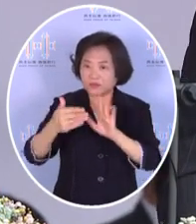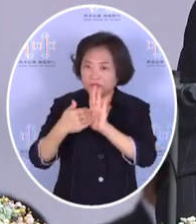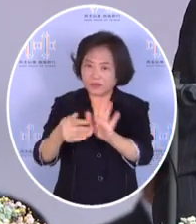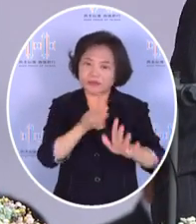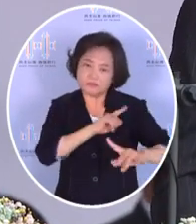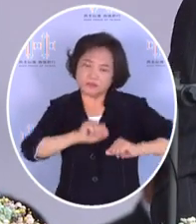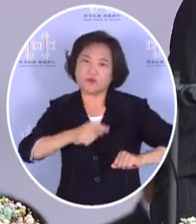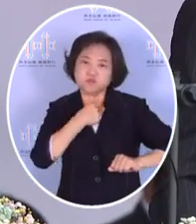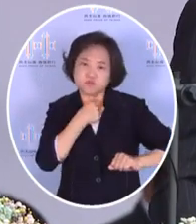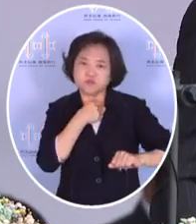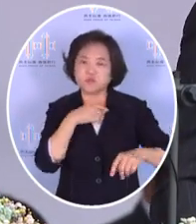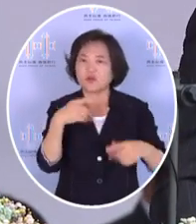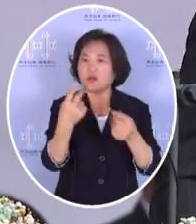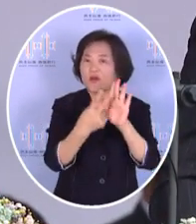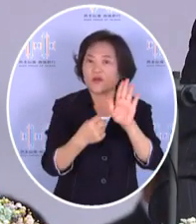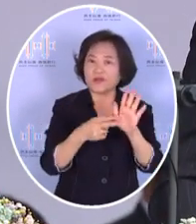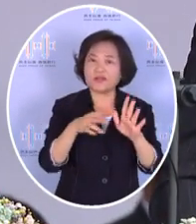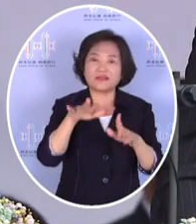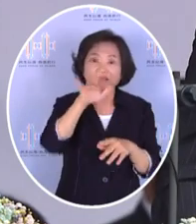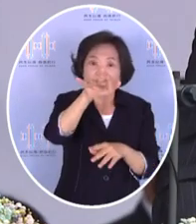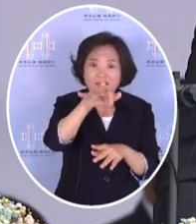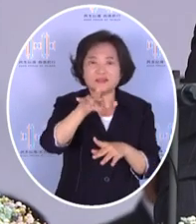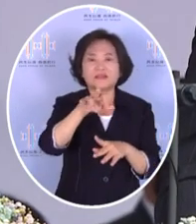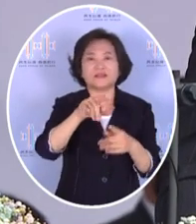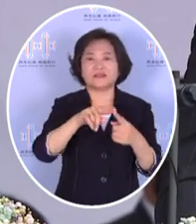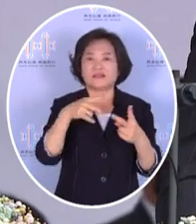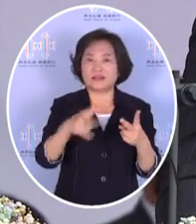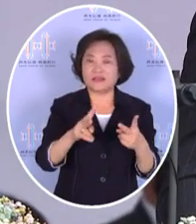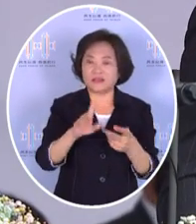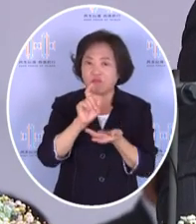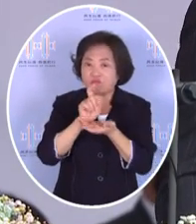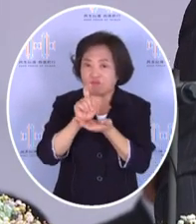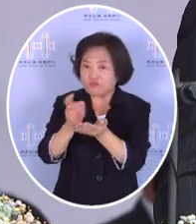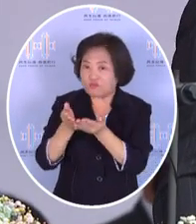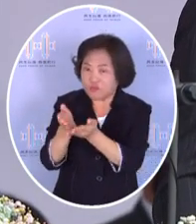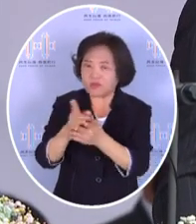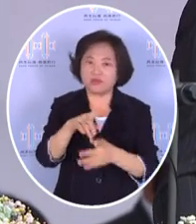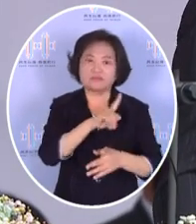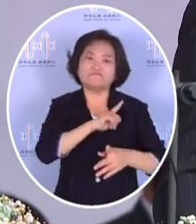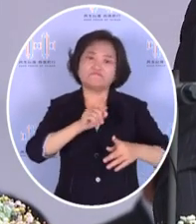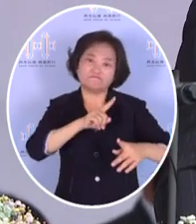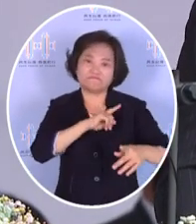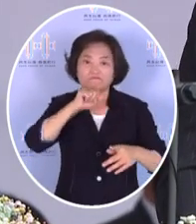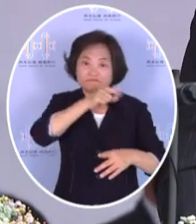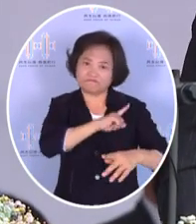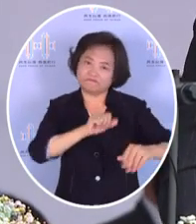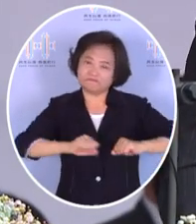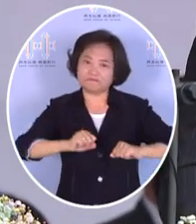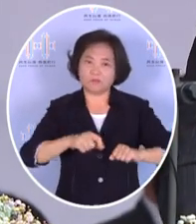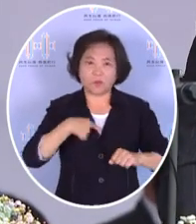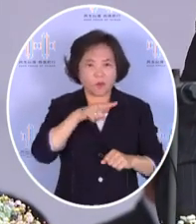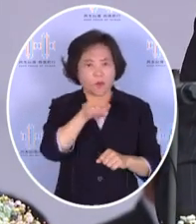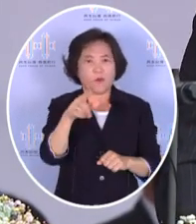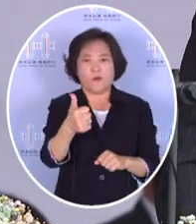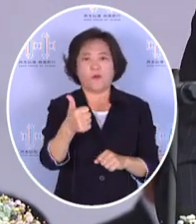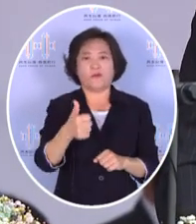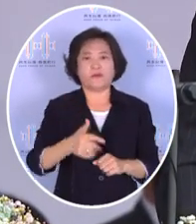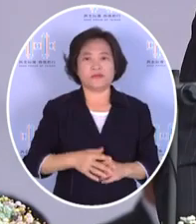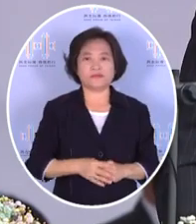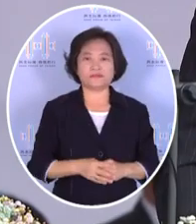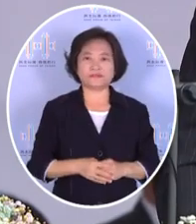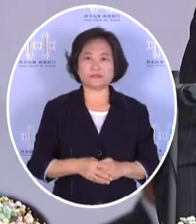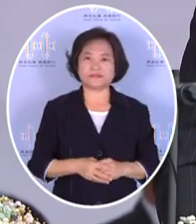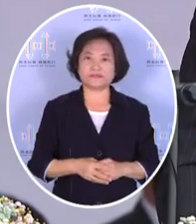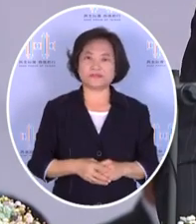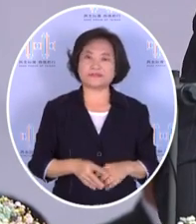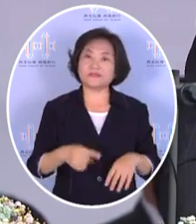主。高教机国造、潜舰国造已经有相当的成效。我